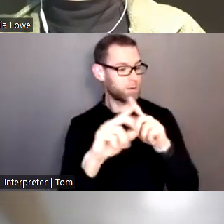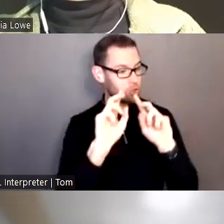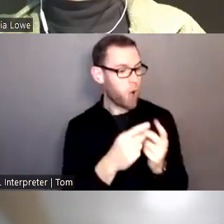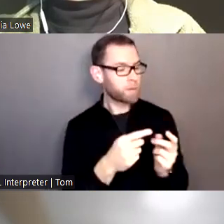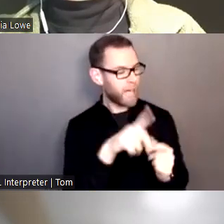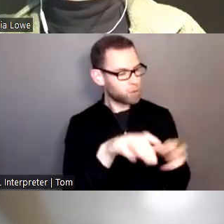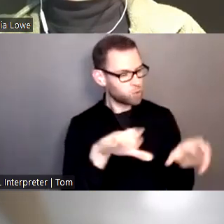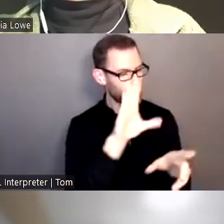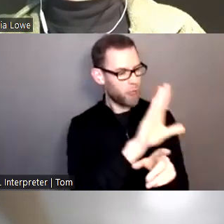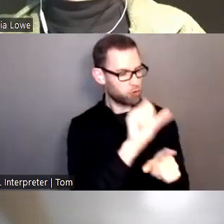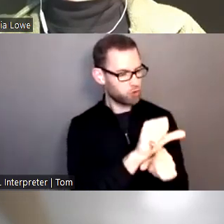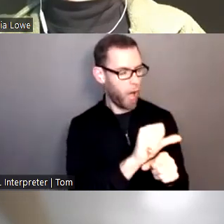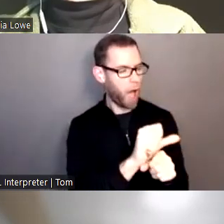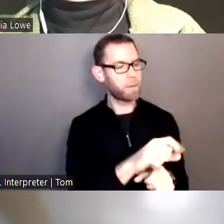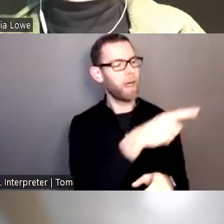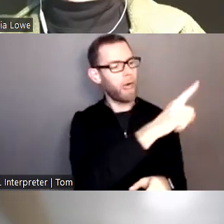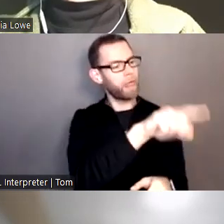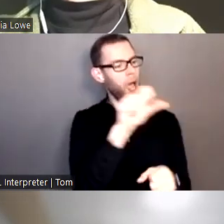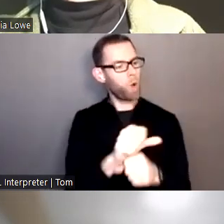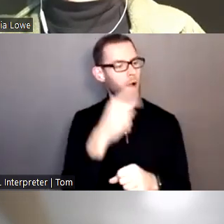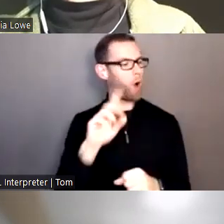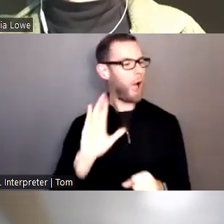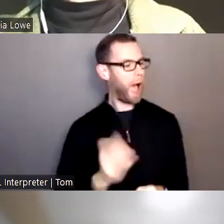yo fait travail communautaire.